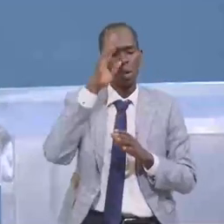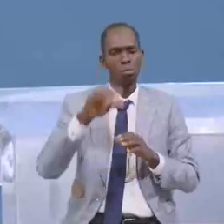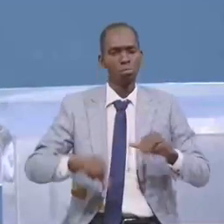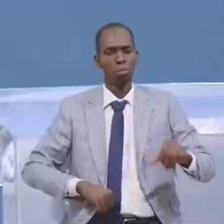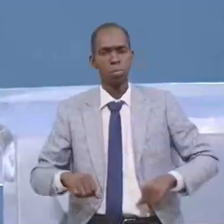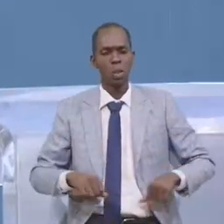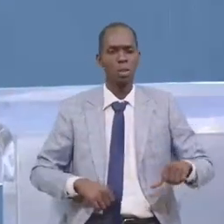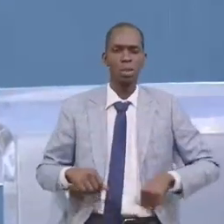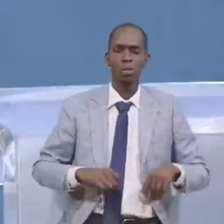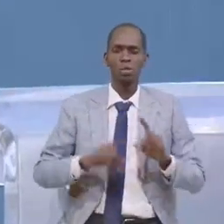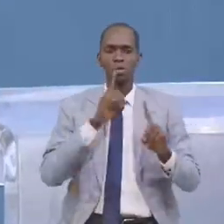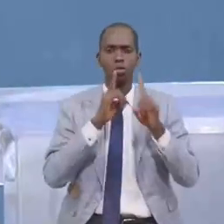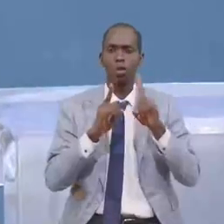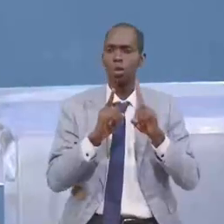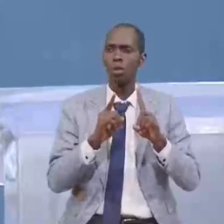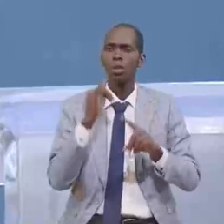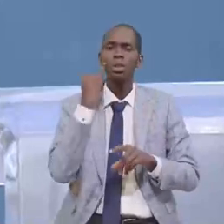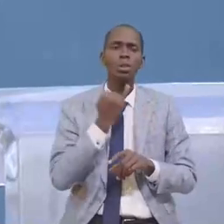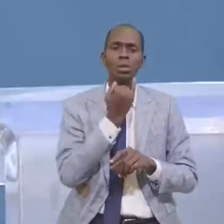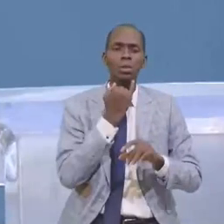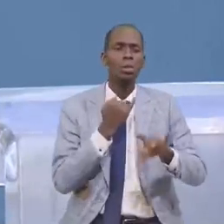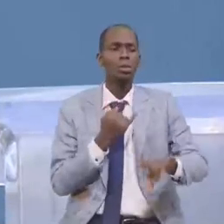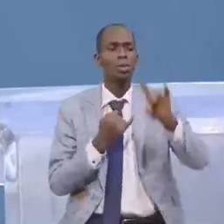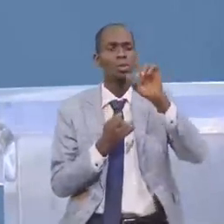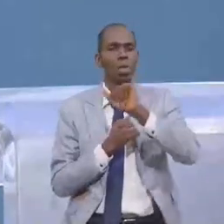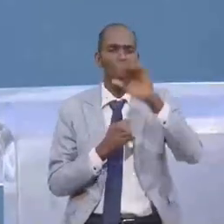Choisissez-moi un homme qui vienne contre moi.